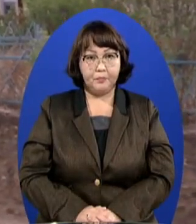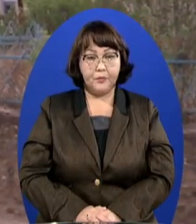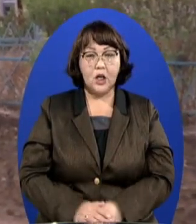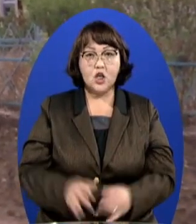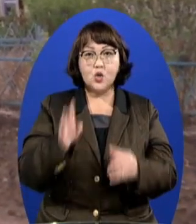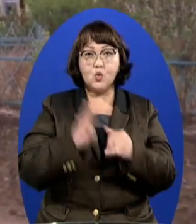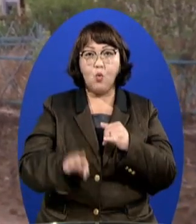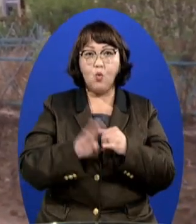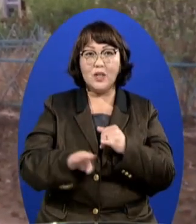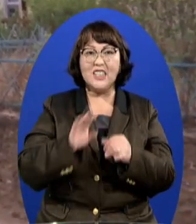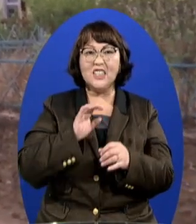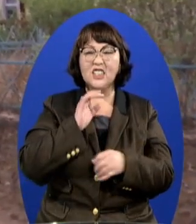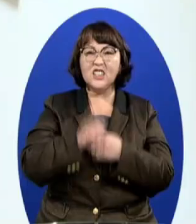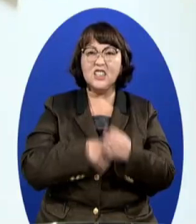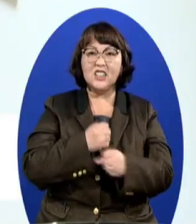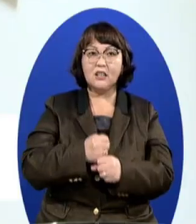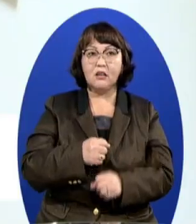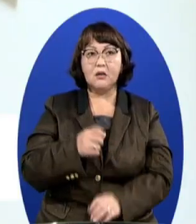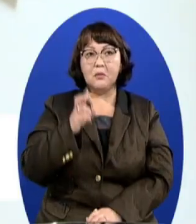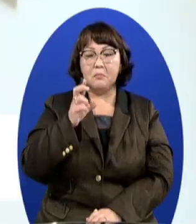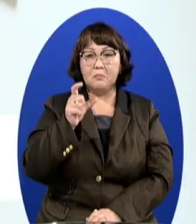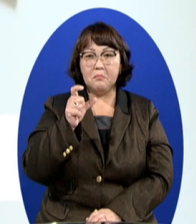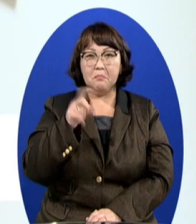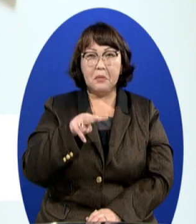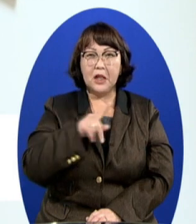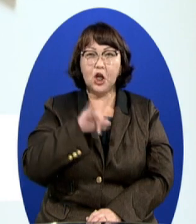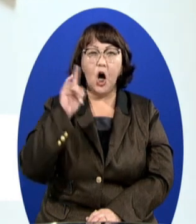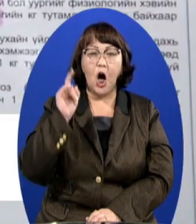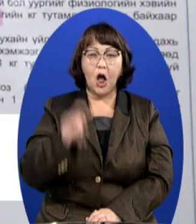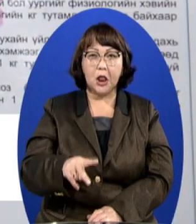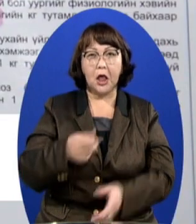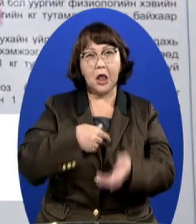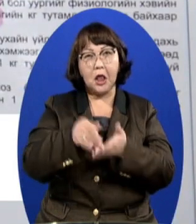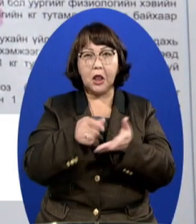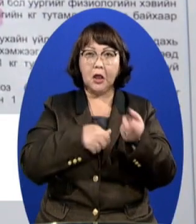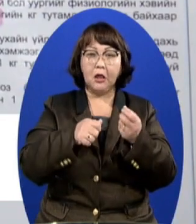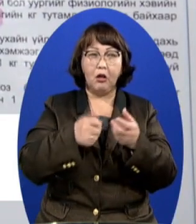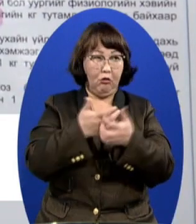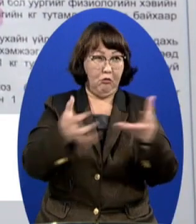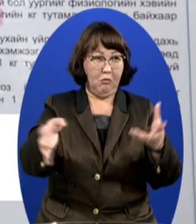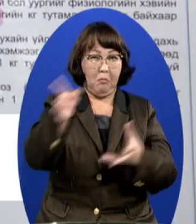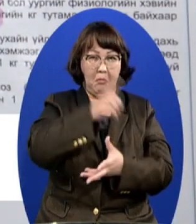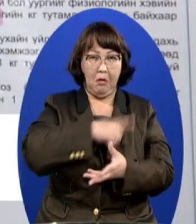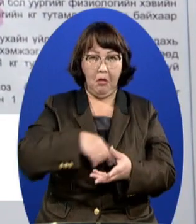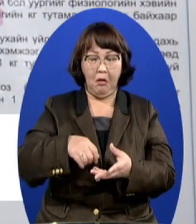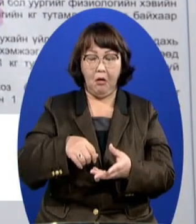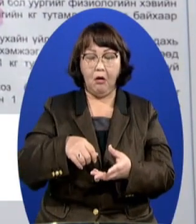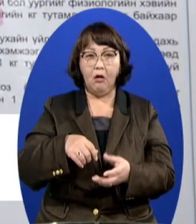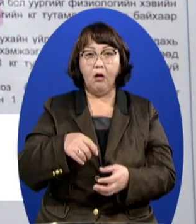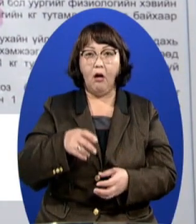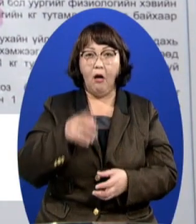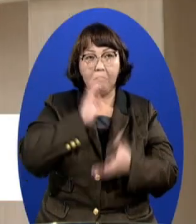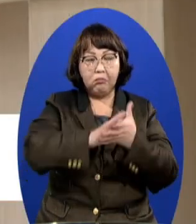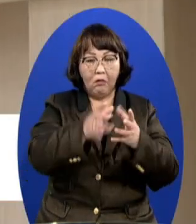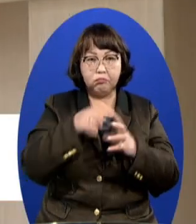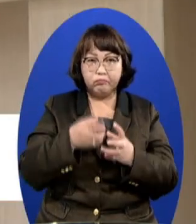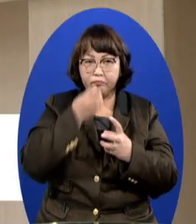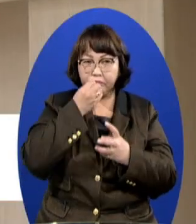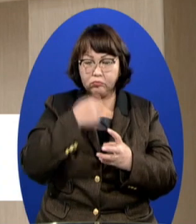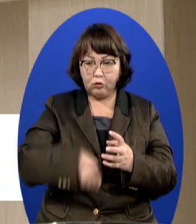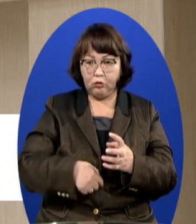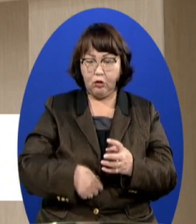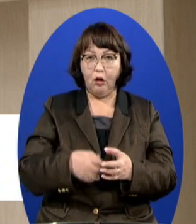Сүүлийн жилүүдэд төргөн хоол болон хагас боловсруулсан бүтээгдэхүүнүүд зардаг цэгүүд маш олноороо байгуулагдах болсон. Хоол боловсруулах эргэтний эмгэг